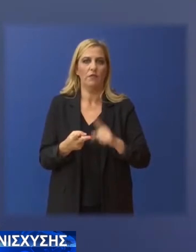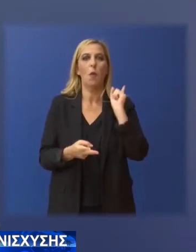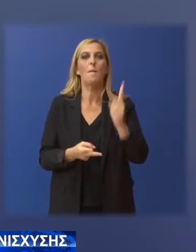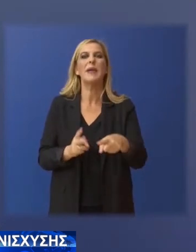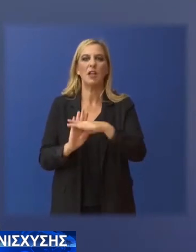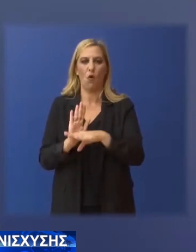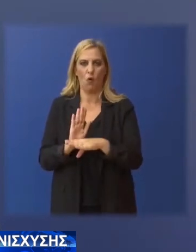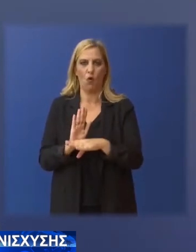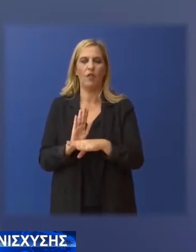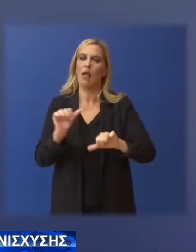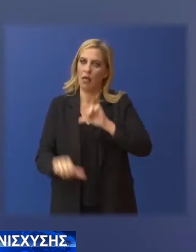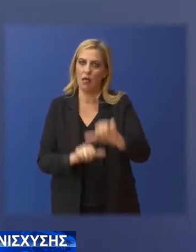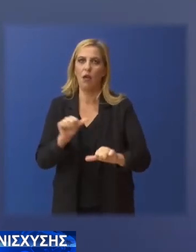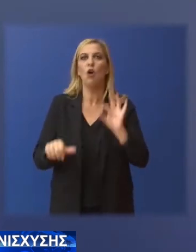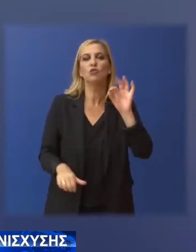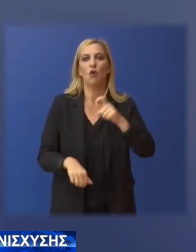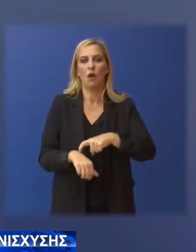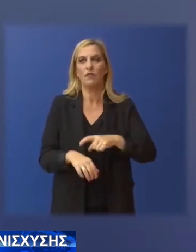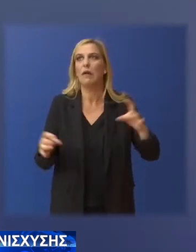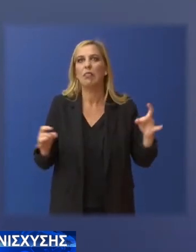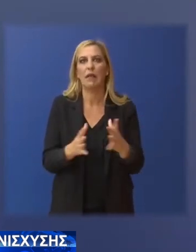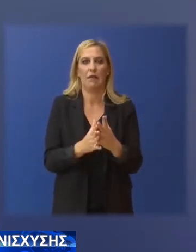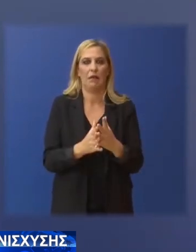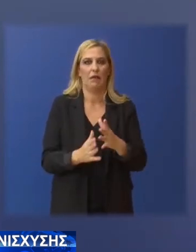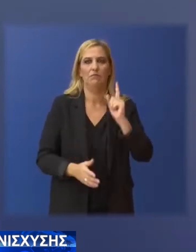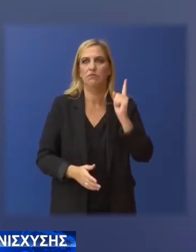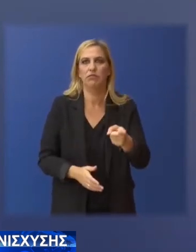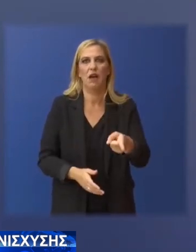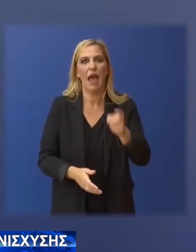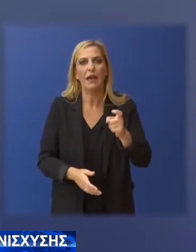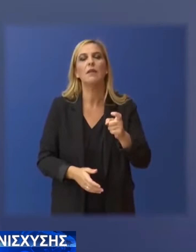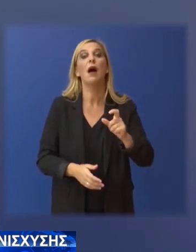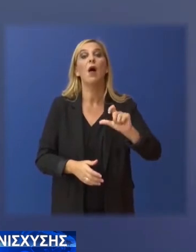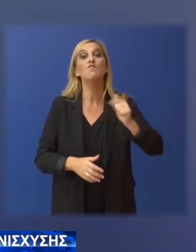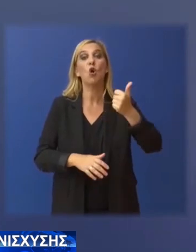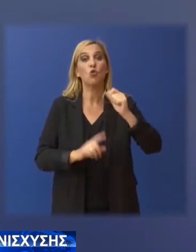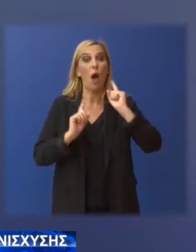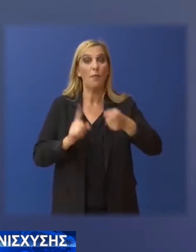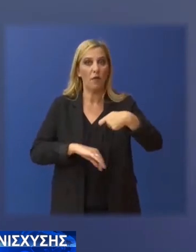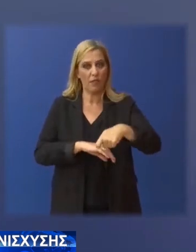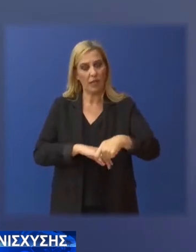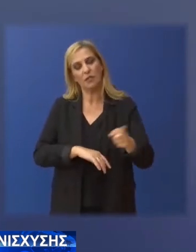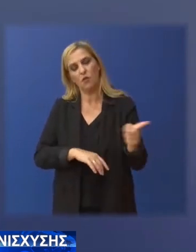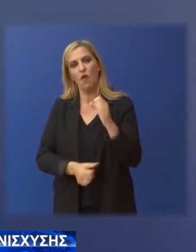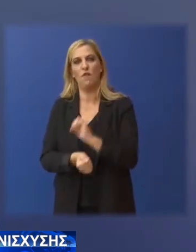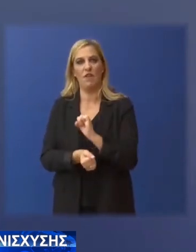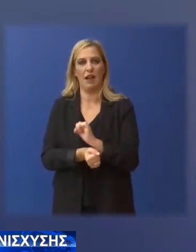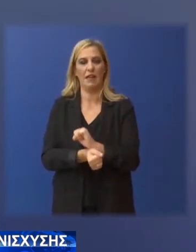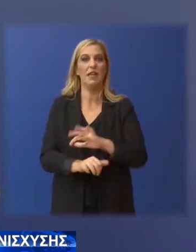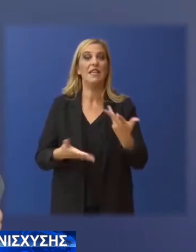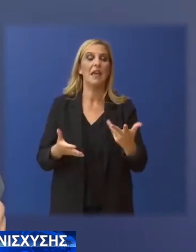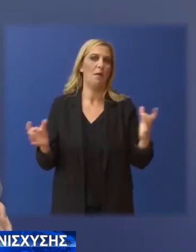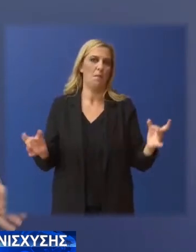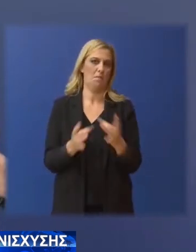αδικημάτων που κοστίζουν ζωές και περιουσίες θα μπορούν να φυλακίζονται με την πρωτόδικη απόφαση. Ενώ θα τροποποιηθεί το νομικό πλαίσιο έκτησης ποινών, ώστε